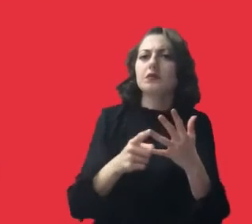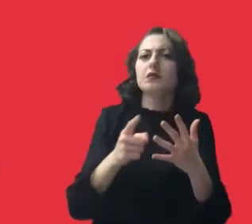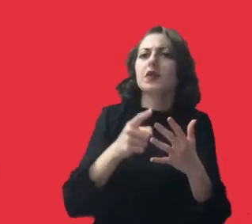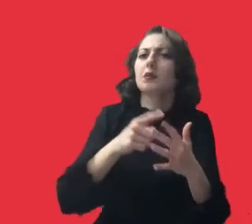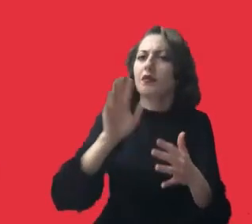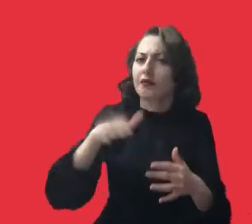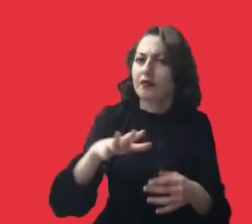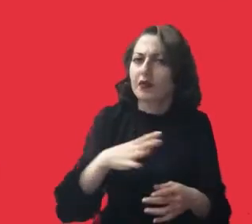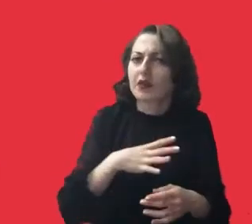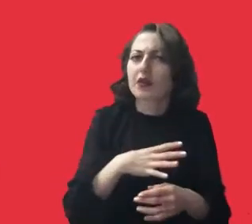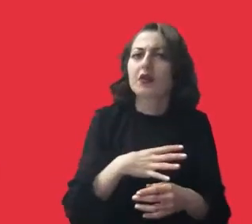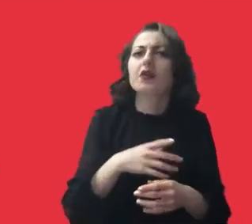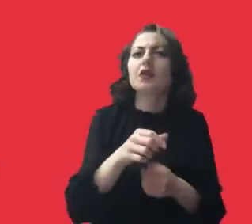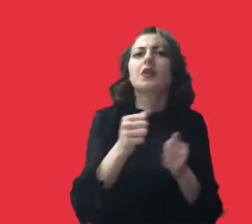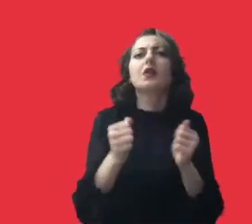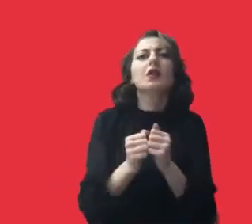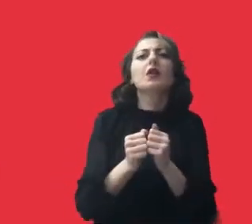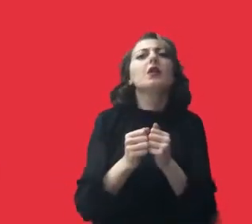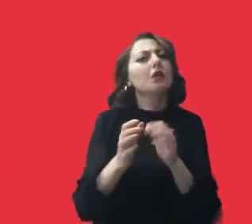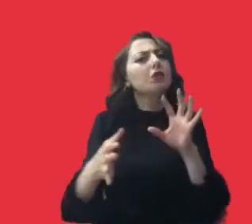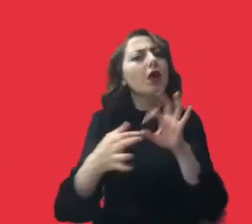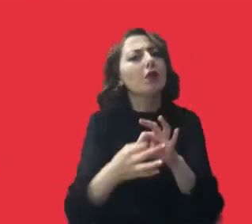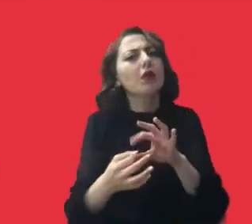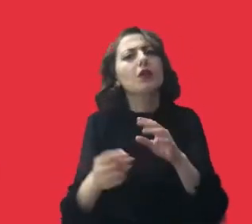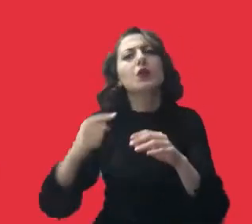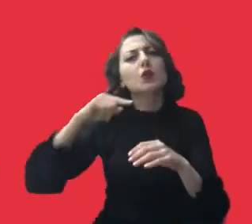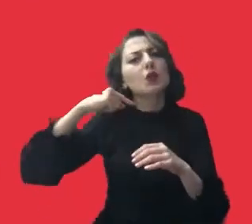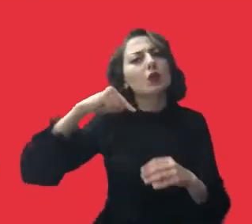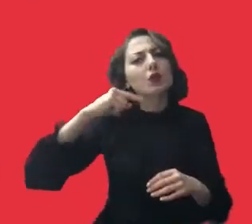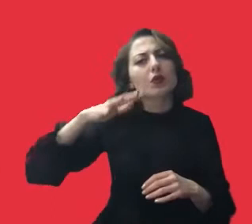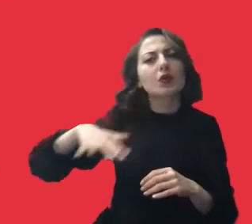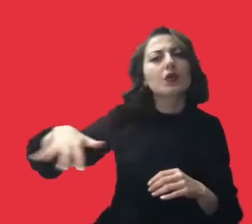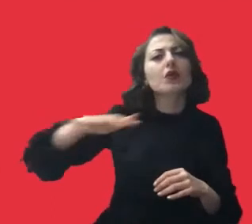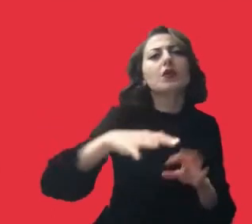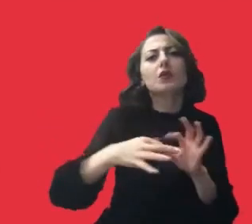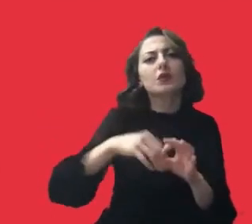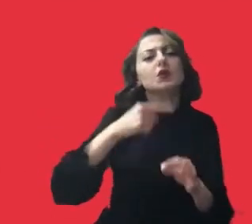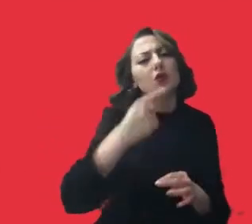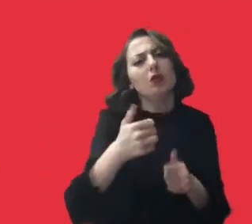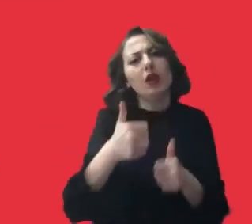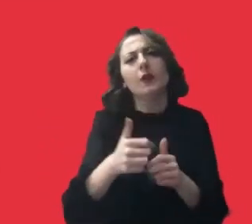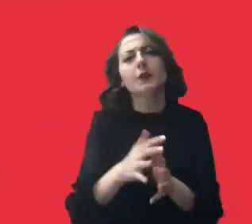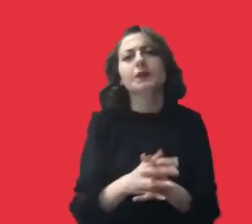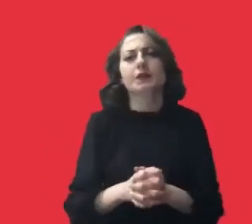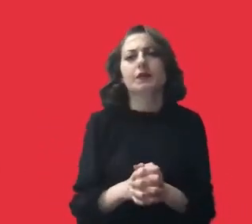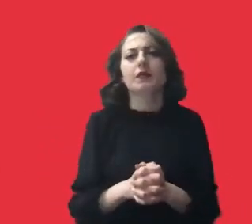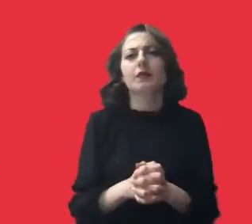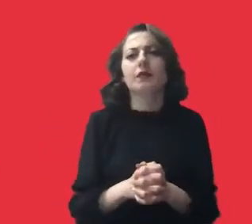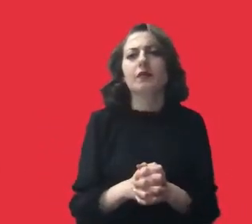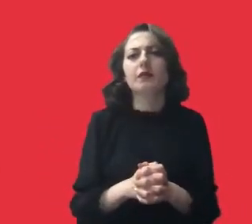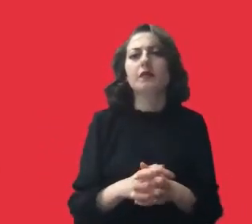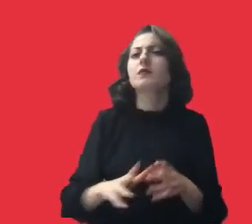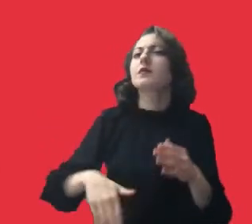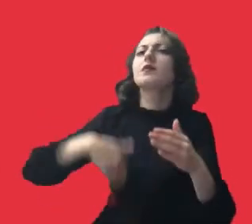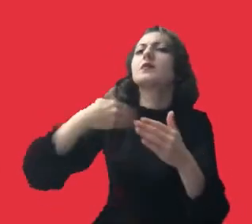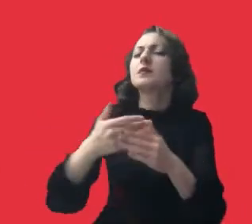these gelen areas bu as the 3,5 milyon country mülteci koruma altındaki to Suriyeliler these temporary biliyorsunuz protection, söylediğimi. 3.5 million Syrian Sonrasındaki refugees. aşamayı biraz daha And